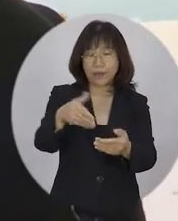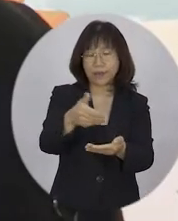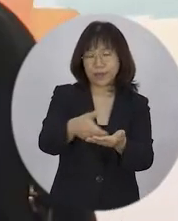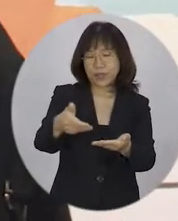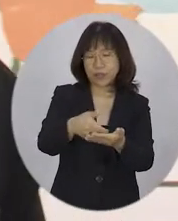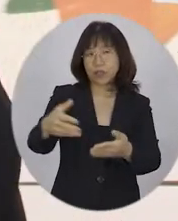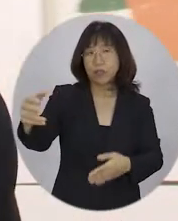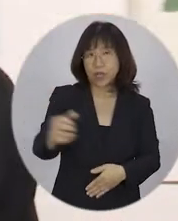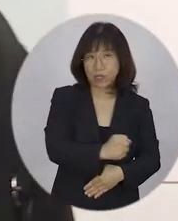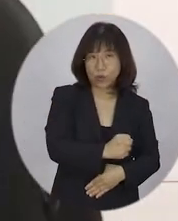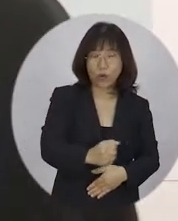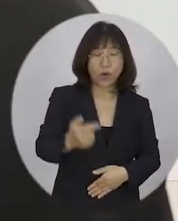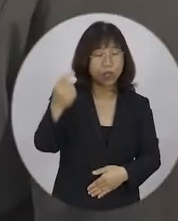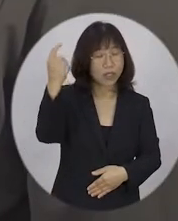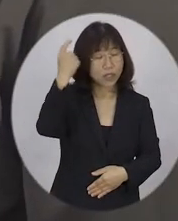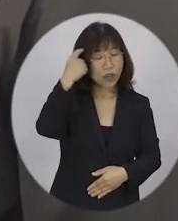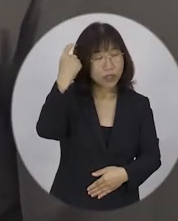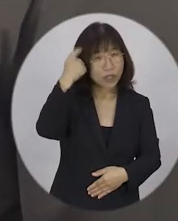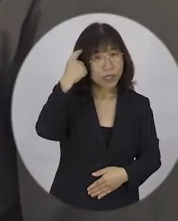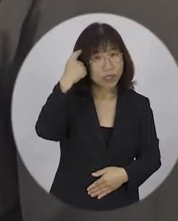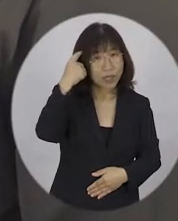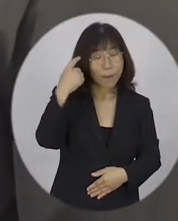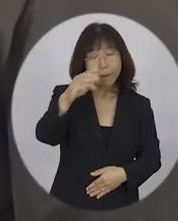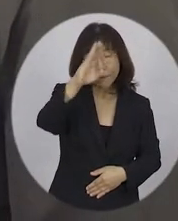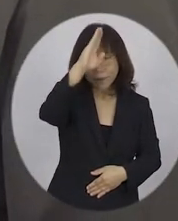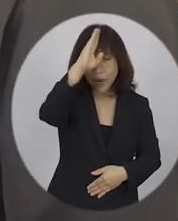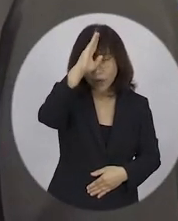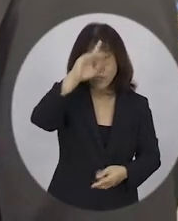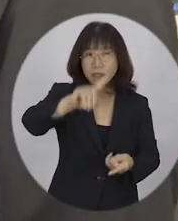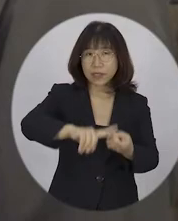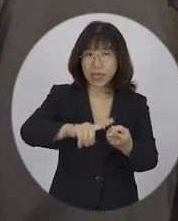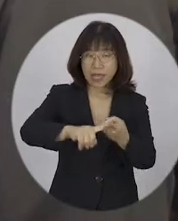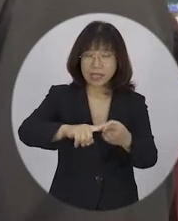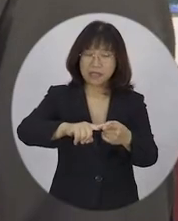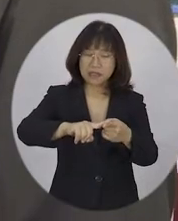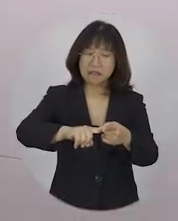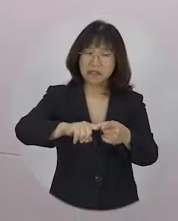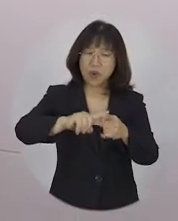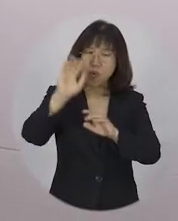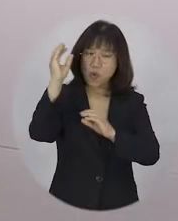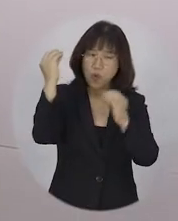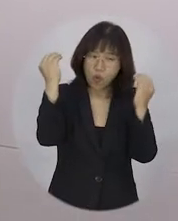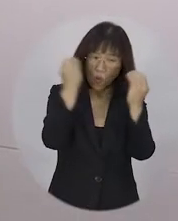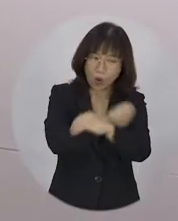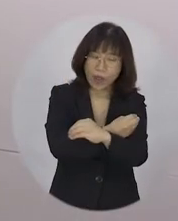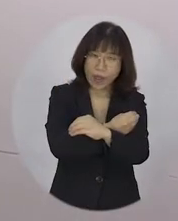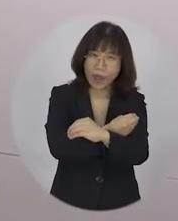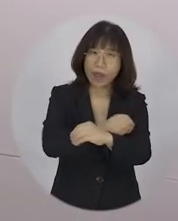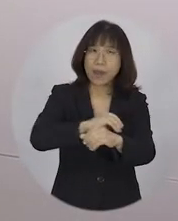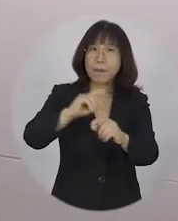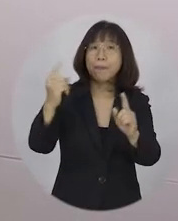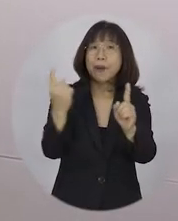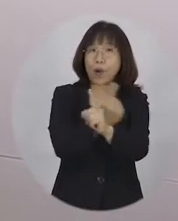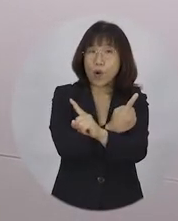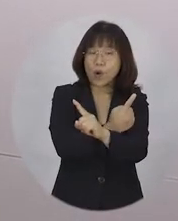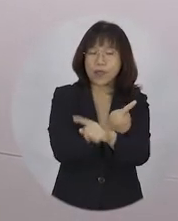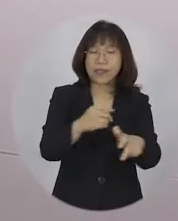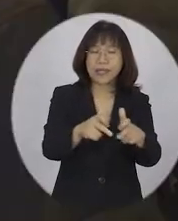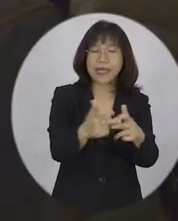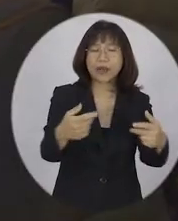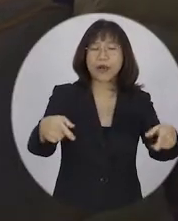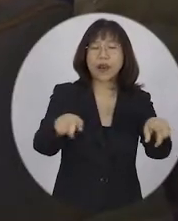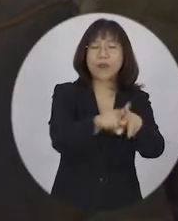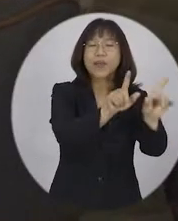미술을 통해 정신 질환에 대한 왜곡된 인식을 바로잡고 정신 장애인들과 지역 주민들이 소통하며